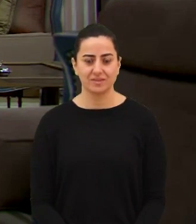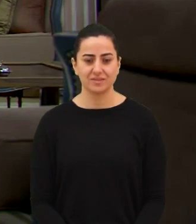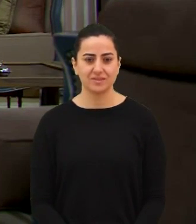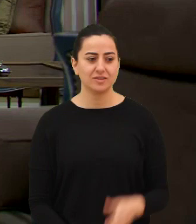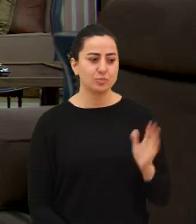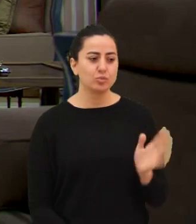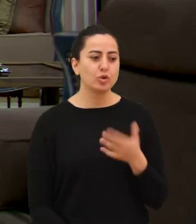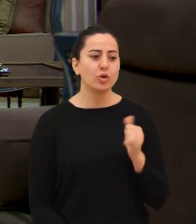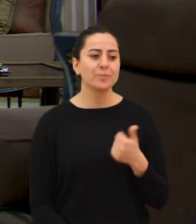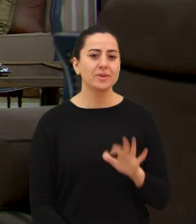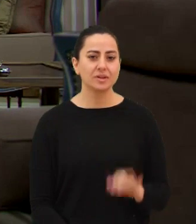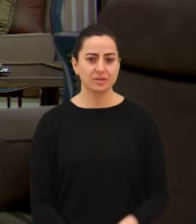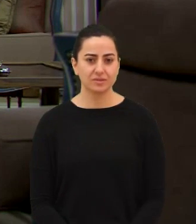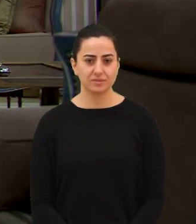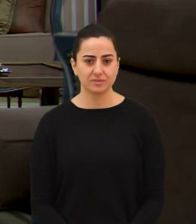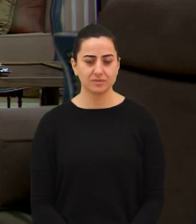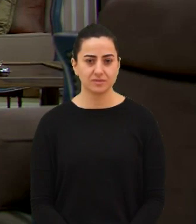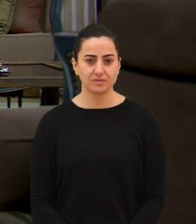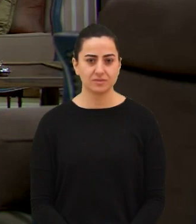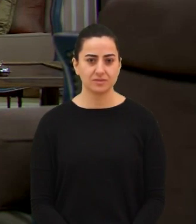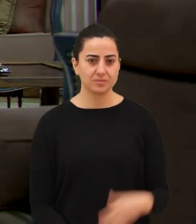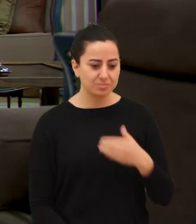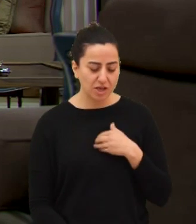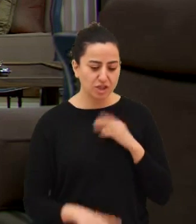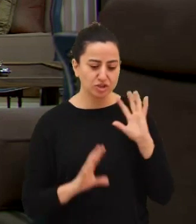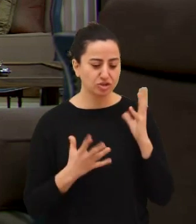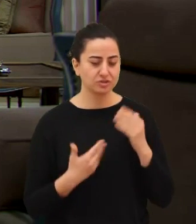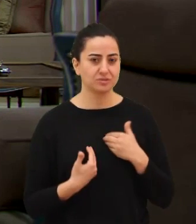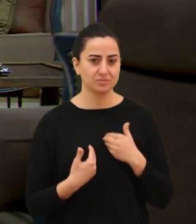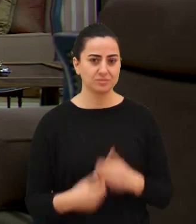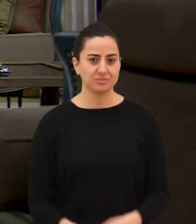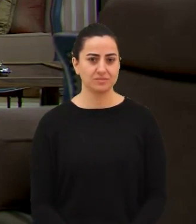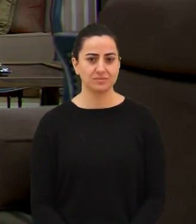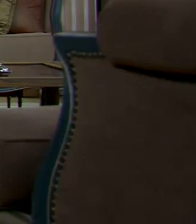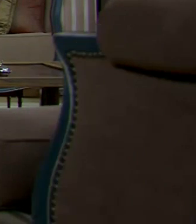Boş ver, hiç önemli değil ya. Ya ben de şaşırdım.